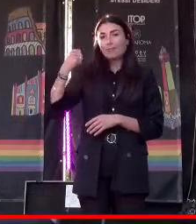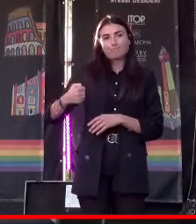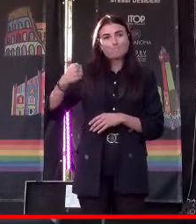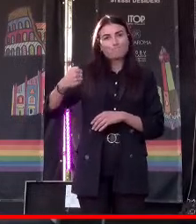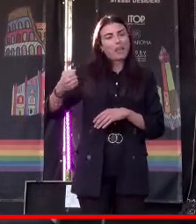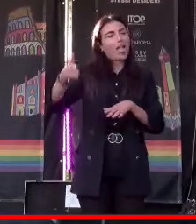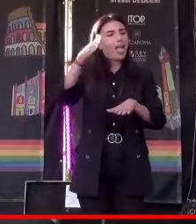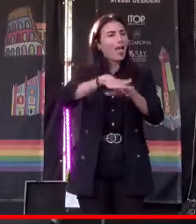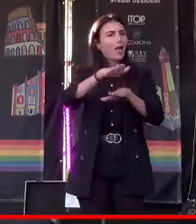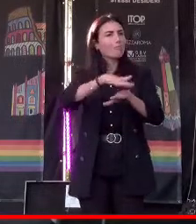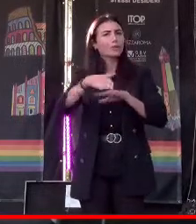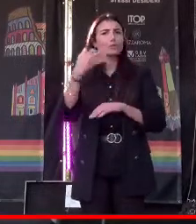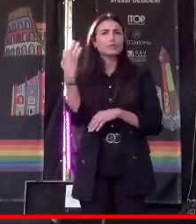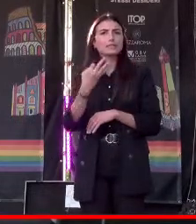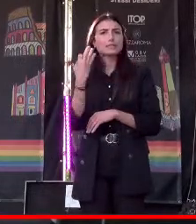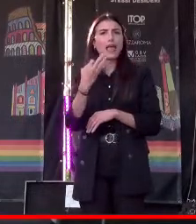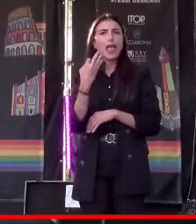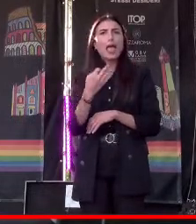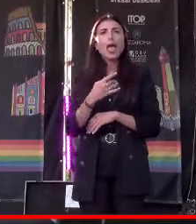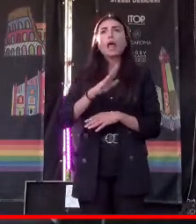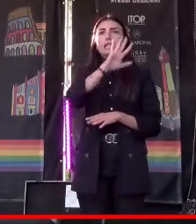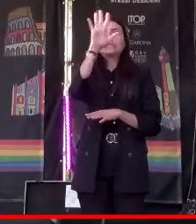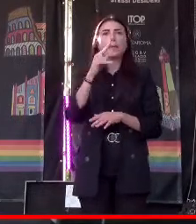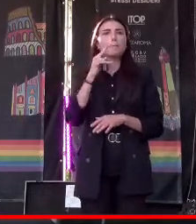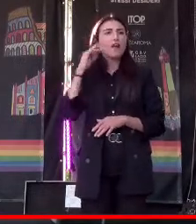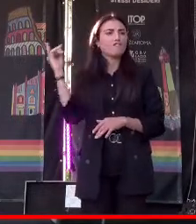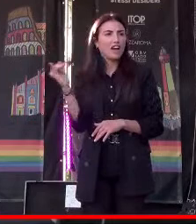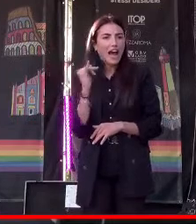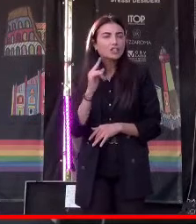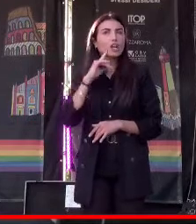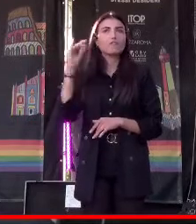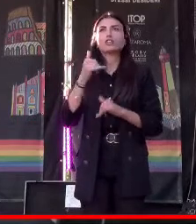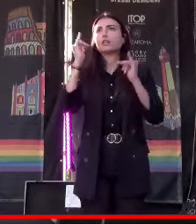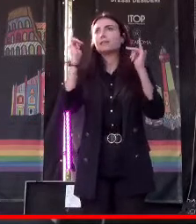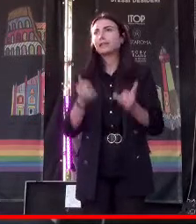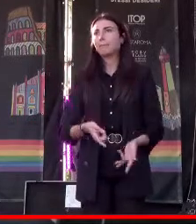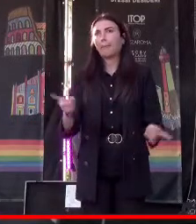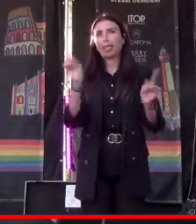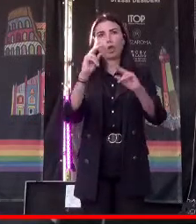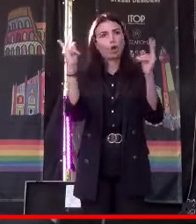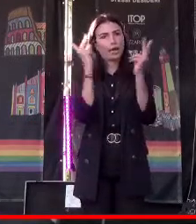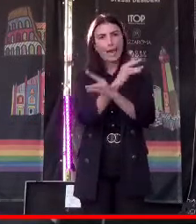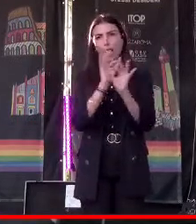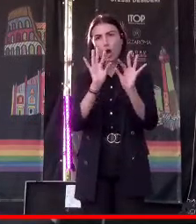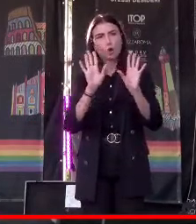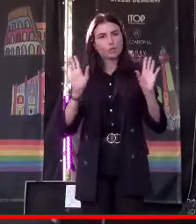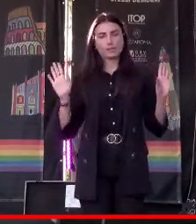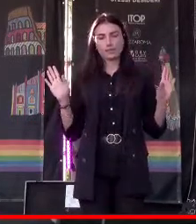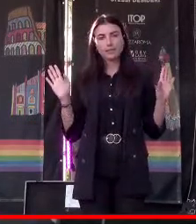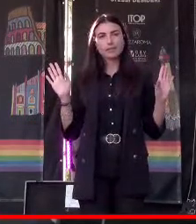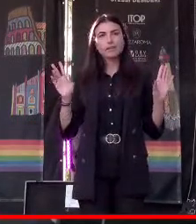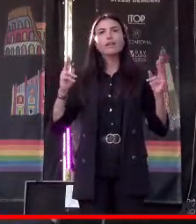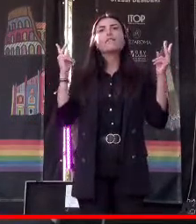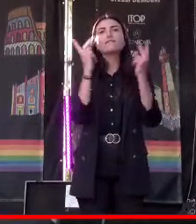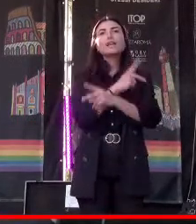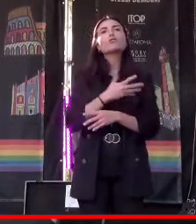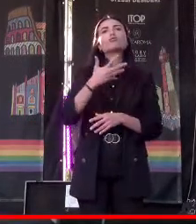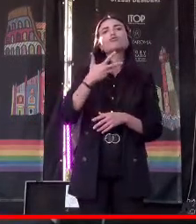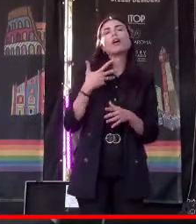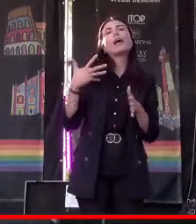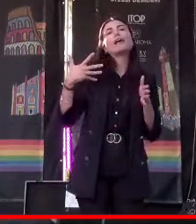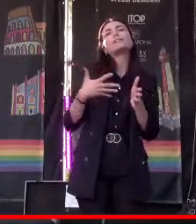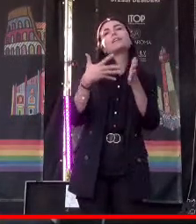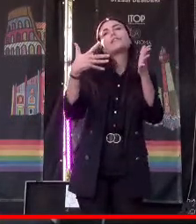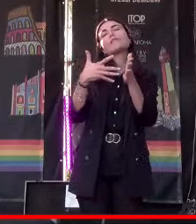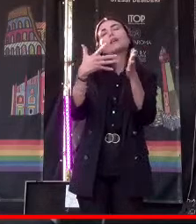maniera abbastanza, no? Sembra tutto facile non è niente, avranno anche avuto loro le difficoltà all'inizio, no? Ad imparare, come